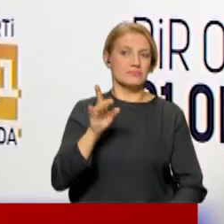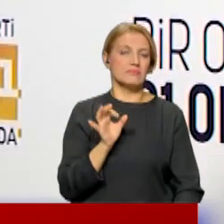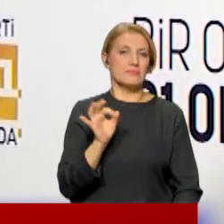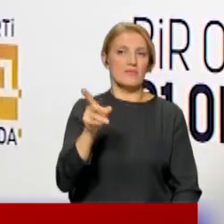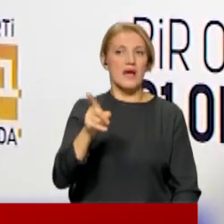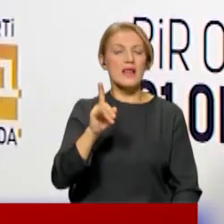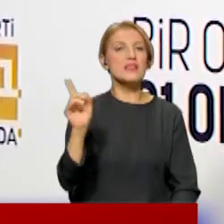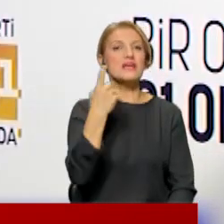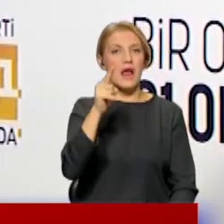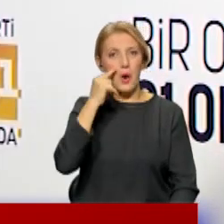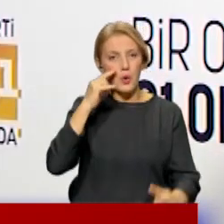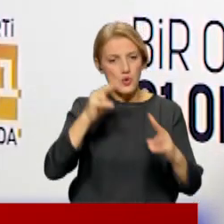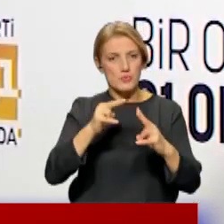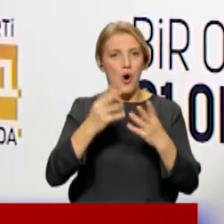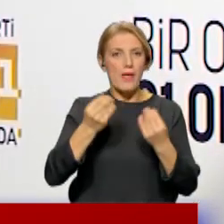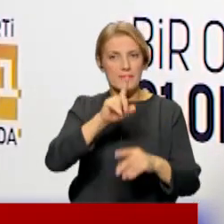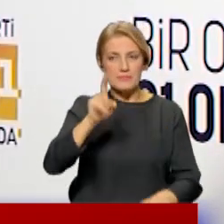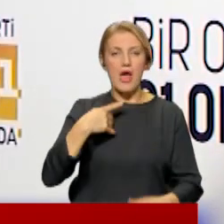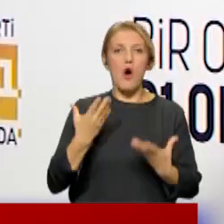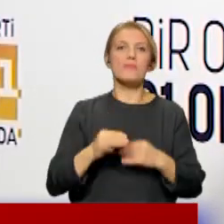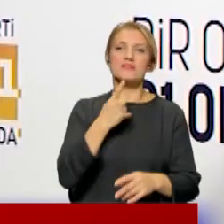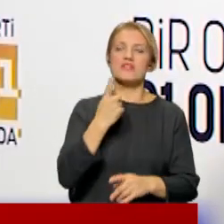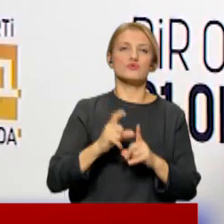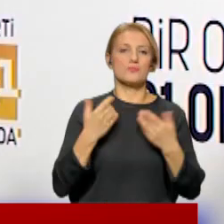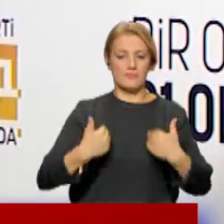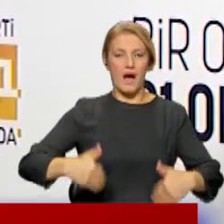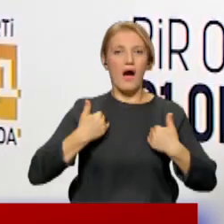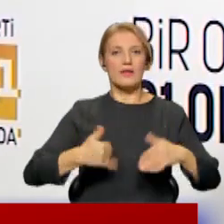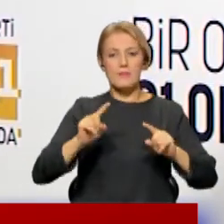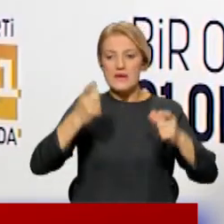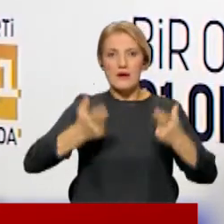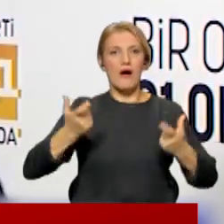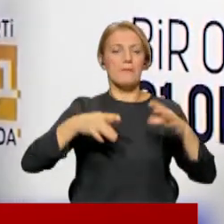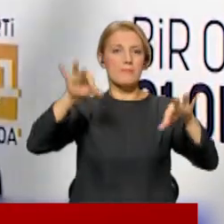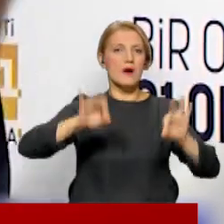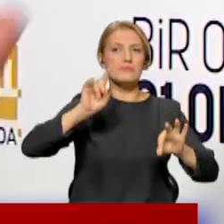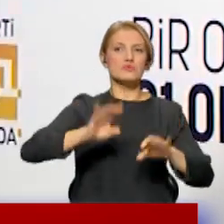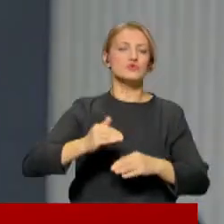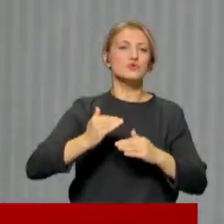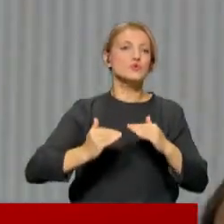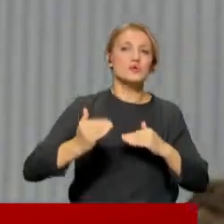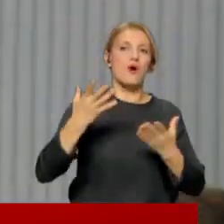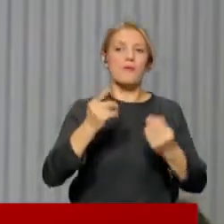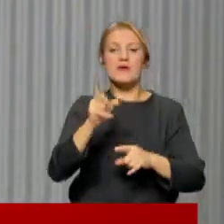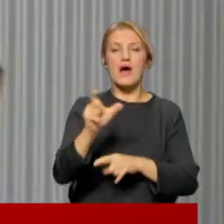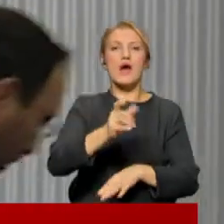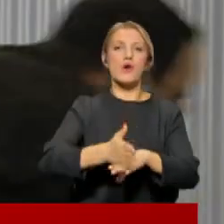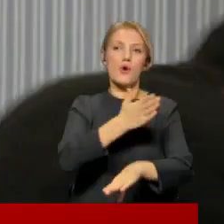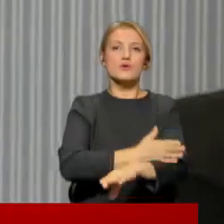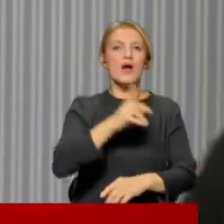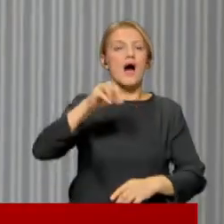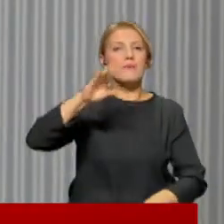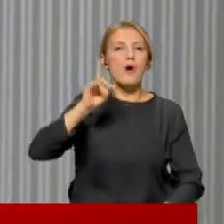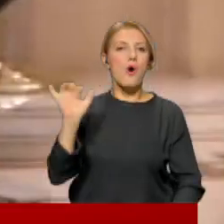da bir görüşme olabilir mi Yiyecek durumda değilim yani bir yerden başlar bunun düzeyi yüksek bir ay önce Ak